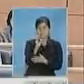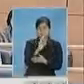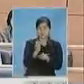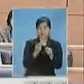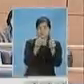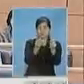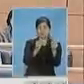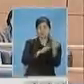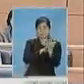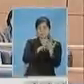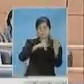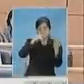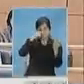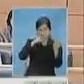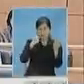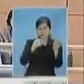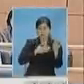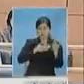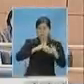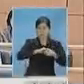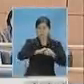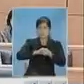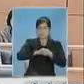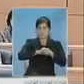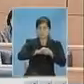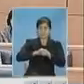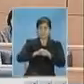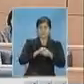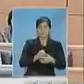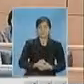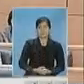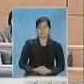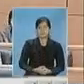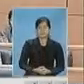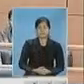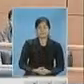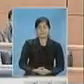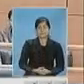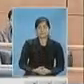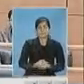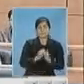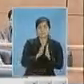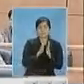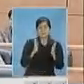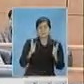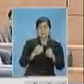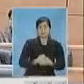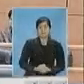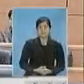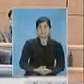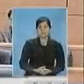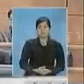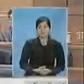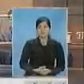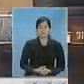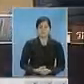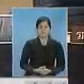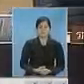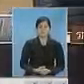ประเทศที่เราทุกคนร่วมกันเป็นเจ้าของครับด้วยความเคารพครับท่านครับ